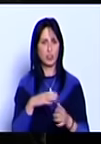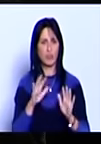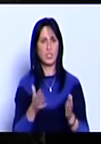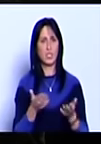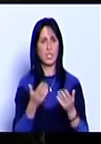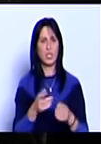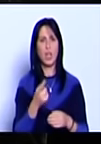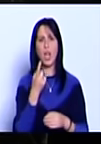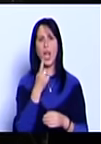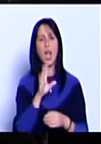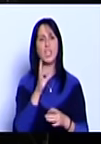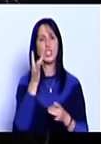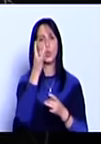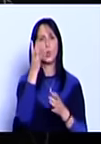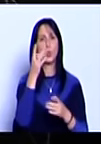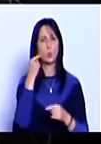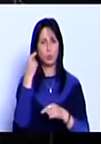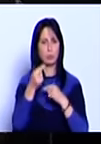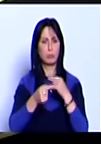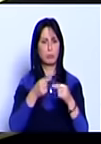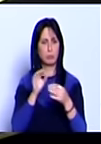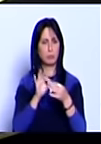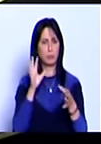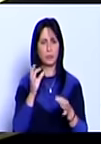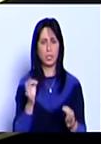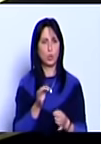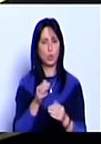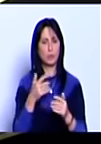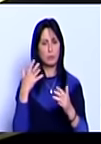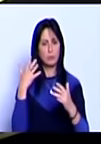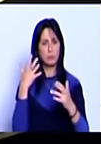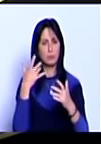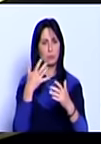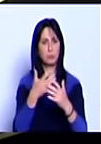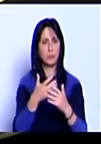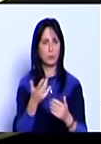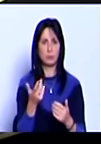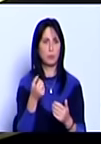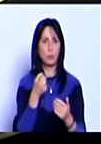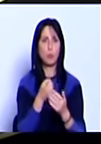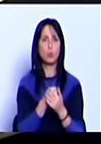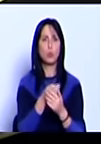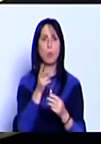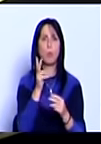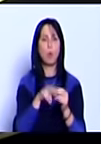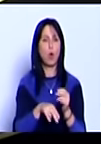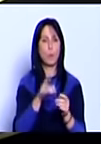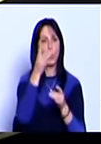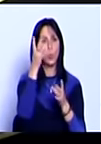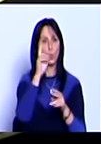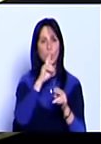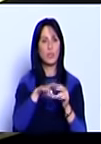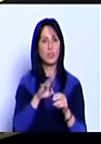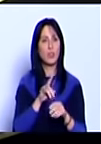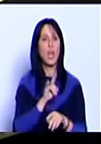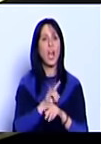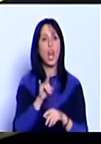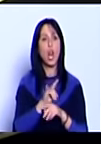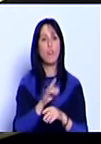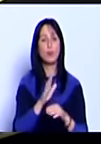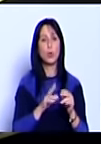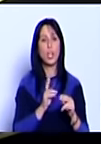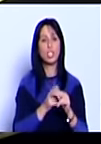კახაბერ, რომ არც ერთ კულტურას, არც ერთ ქვეყანას. რა უნდა თავისთავად ხდება? რა თქმა უნდა თავისთავად. პრობლემა ის არის, როცა ხელოვნურად იწყებ